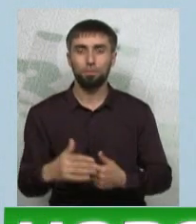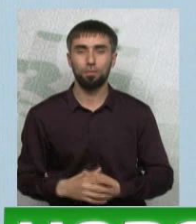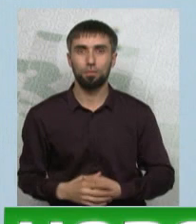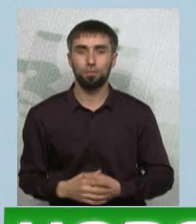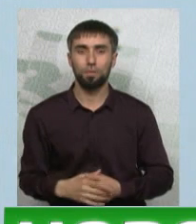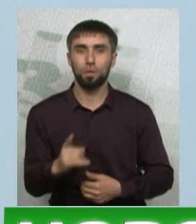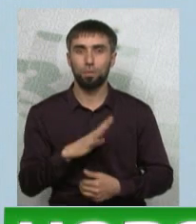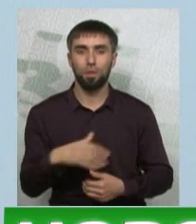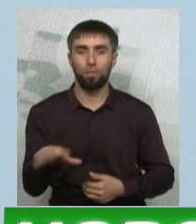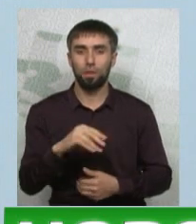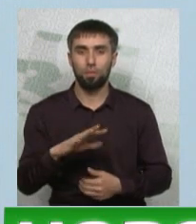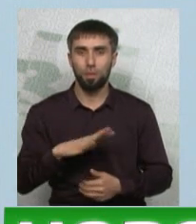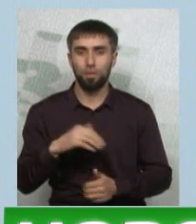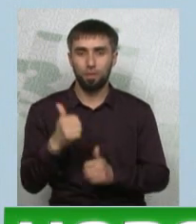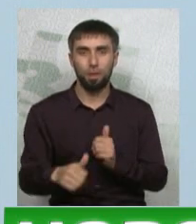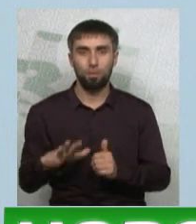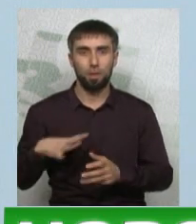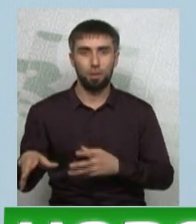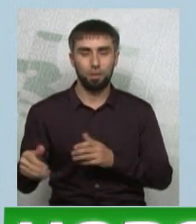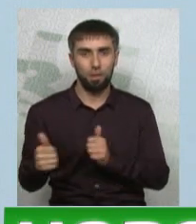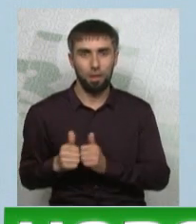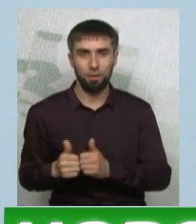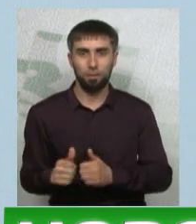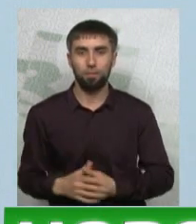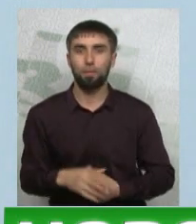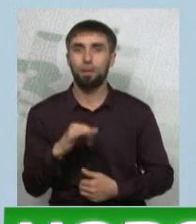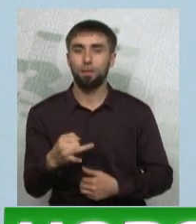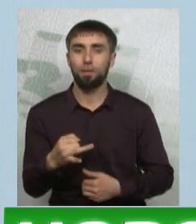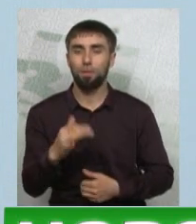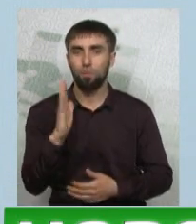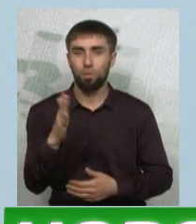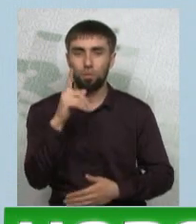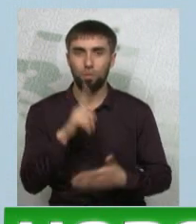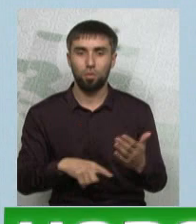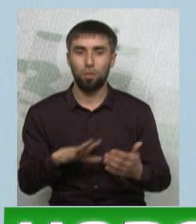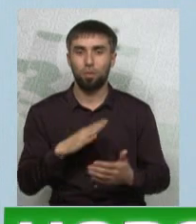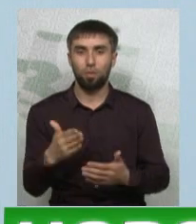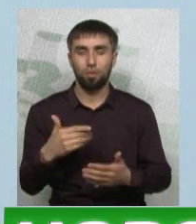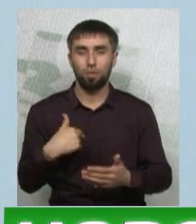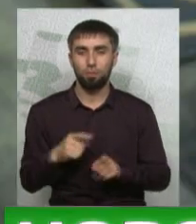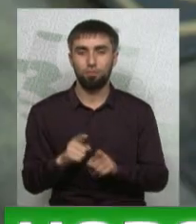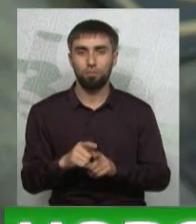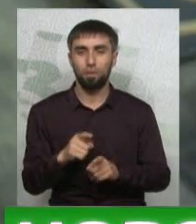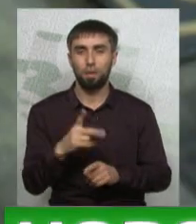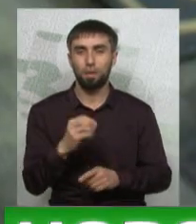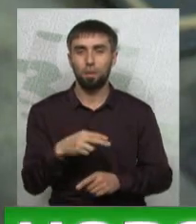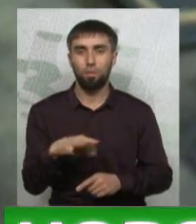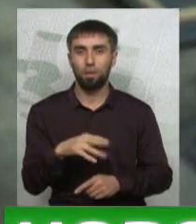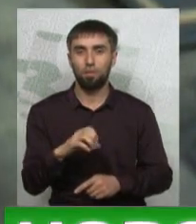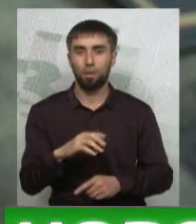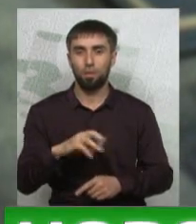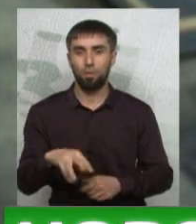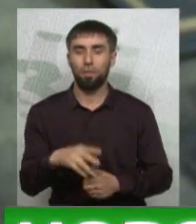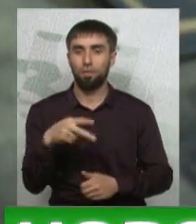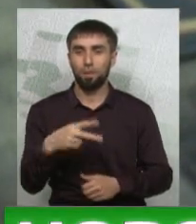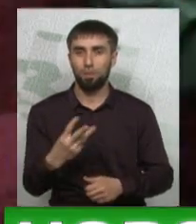пожелать, чтобы вы всегда были рядом с нами, вот, и будьте уверены, что мы вас не подведем. Спасибо. В 2023